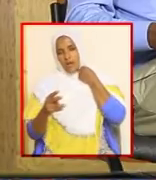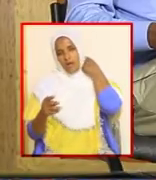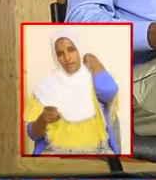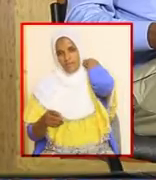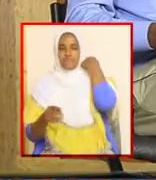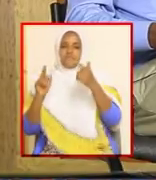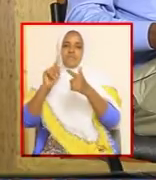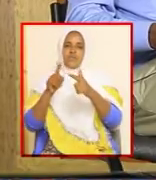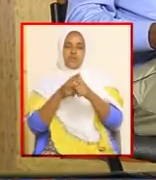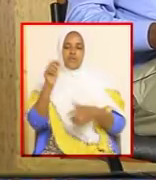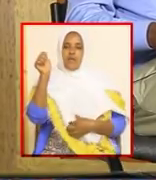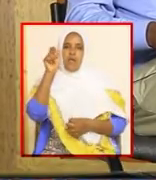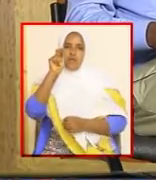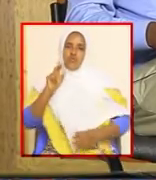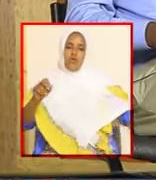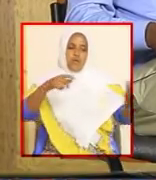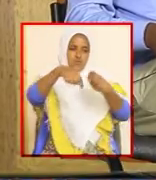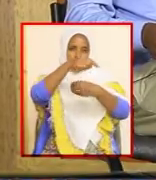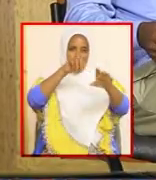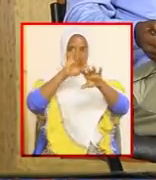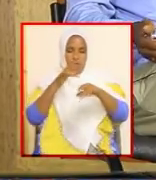መልካም እንግዲህ ባዶ አድል ዙሪያ